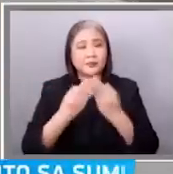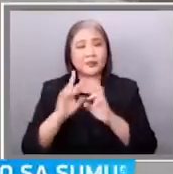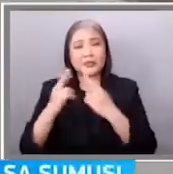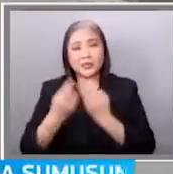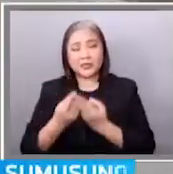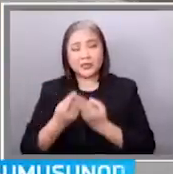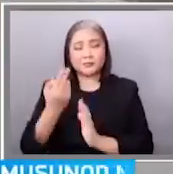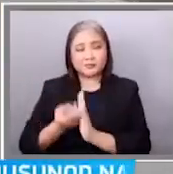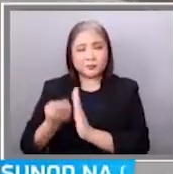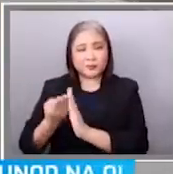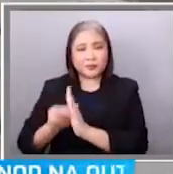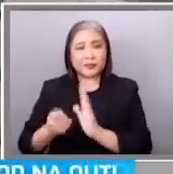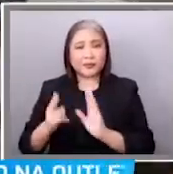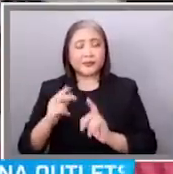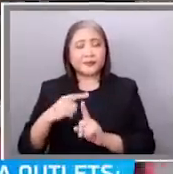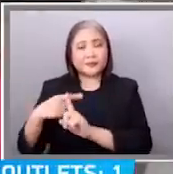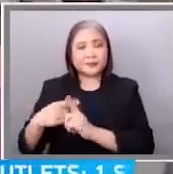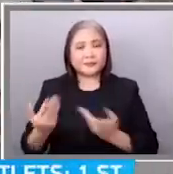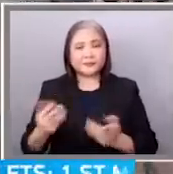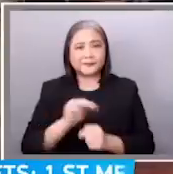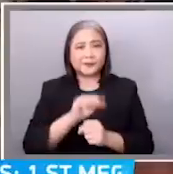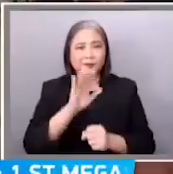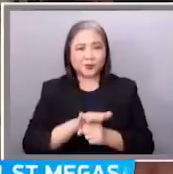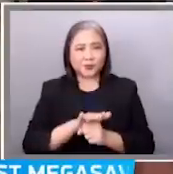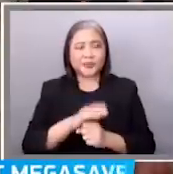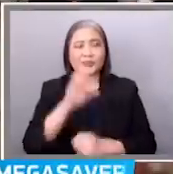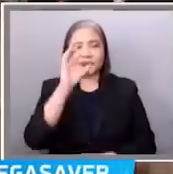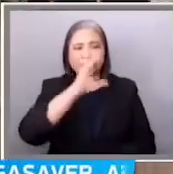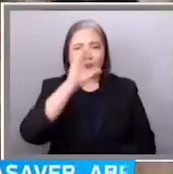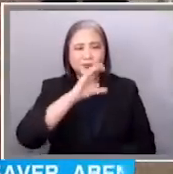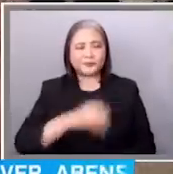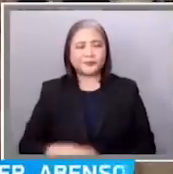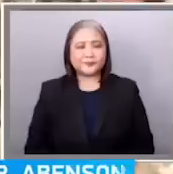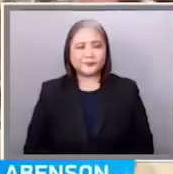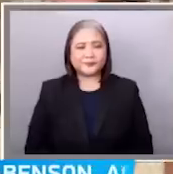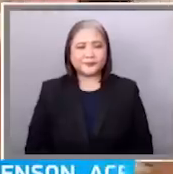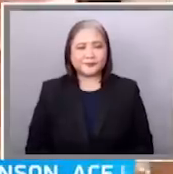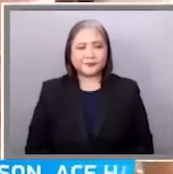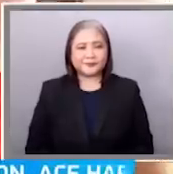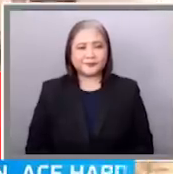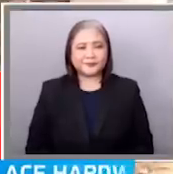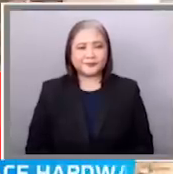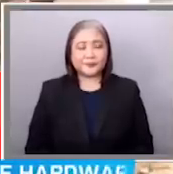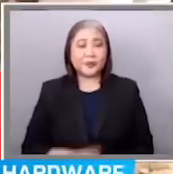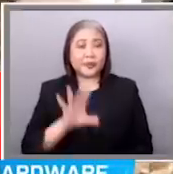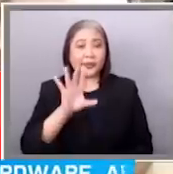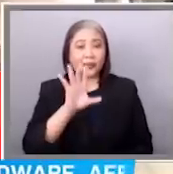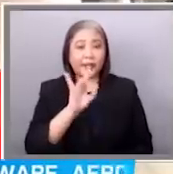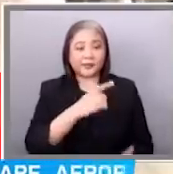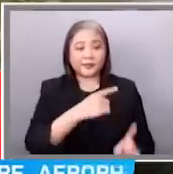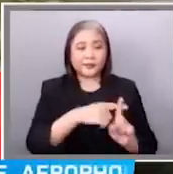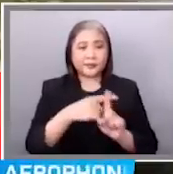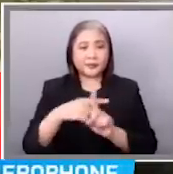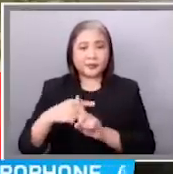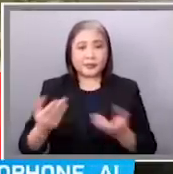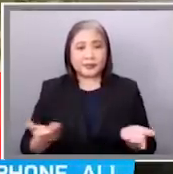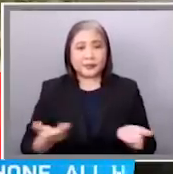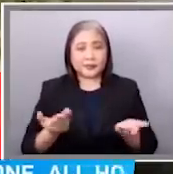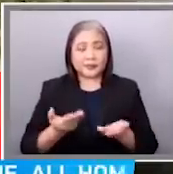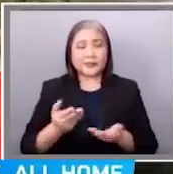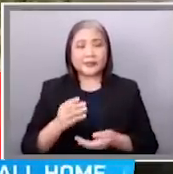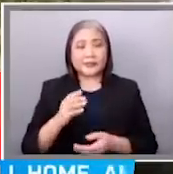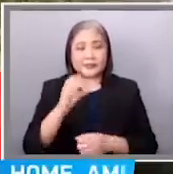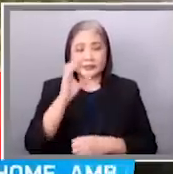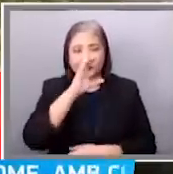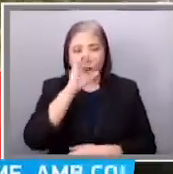sa lalawigan ng Cebu. Sa walong sementeryo sa Mandaue City, apat dito ang matatagpuan dito sa Barangay